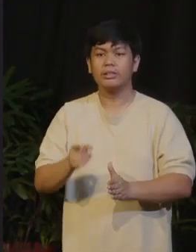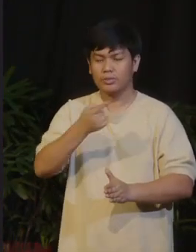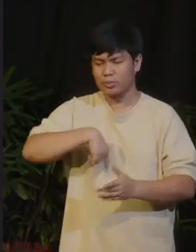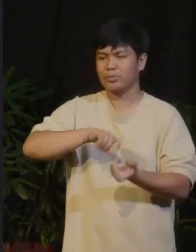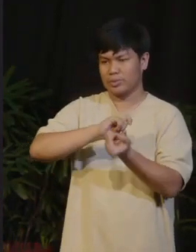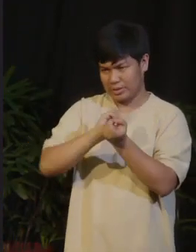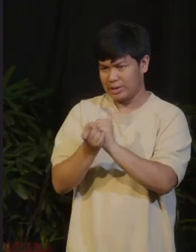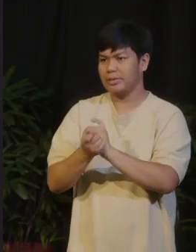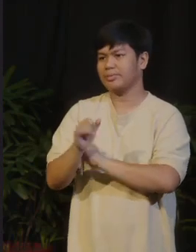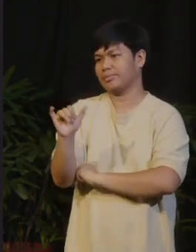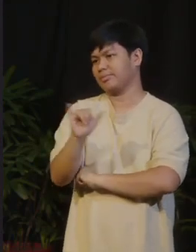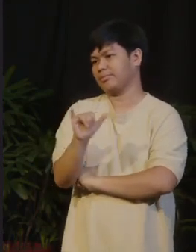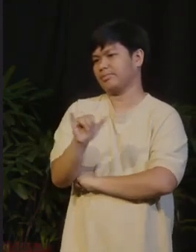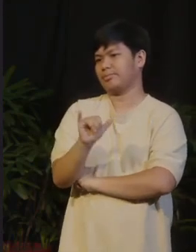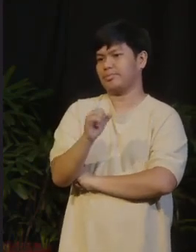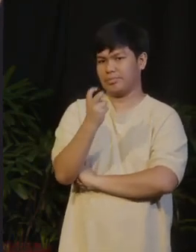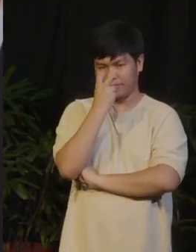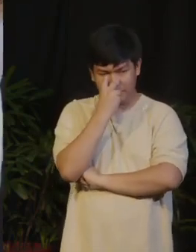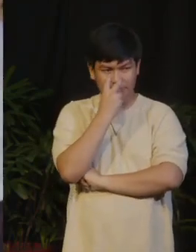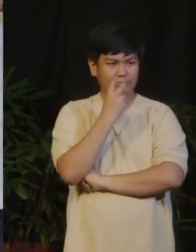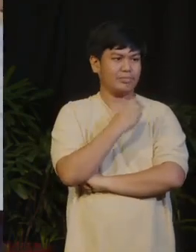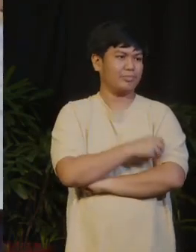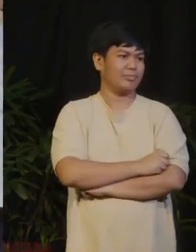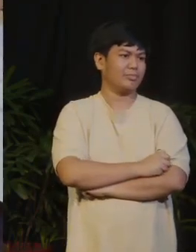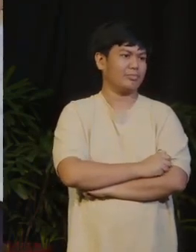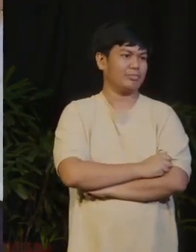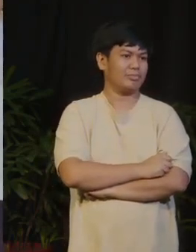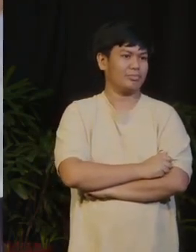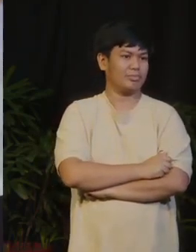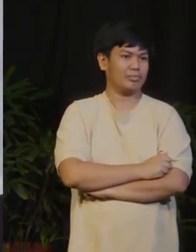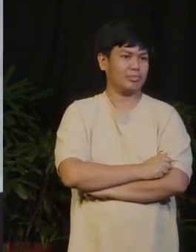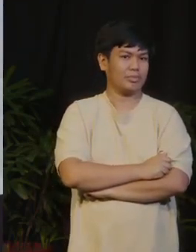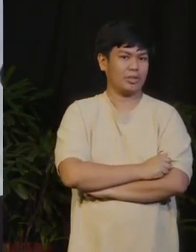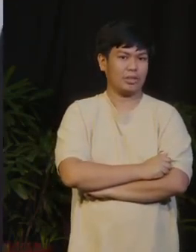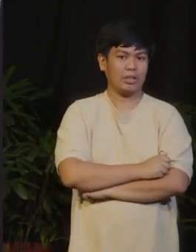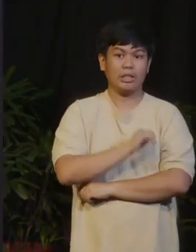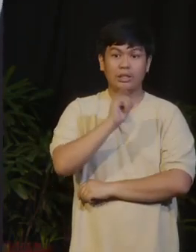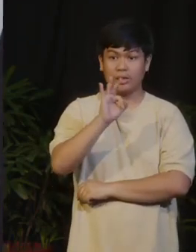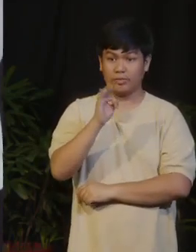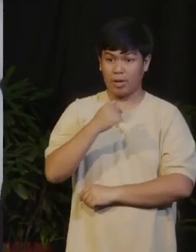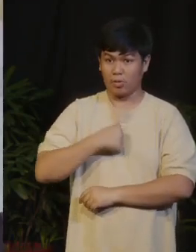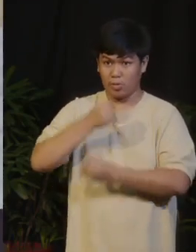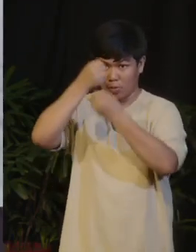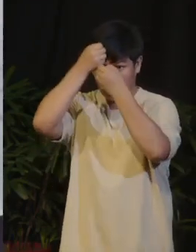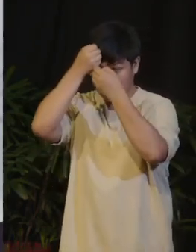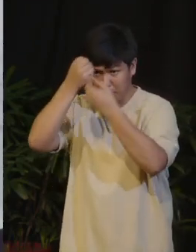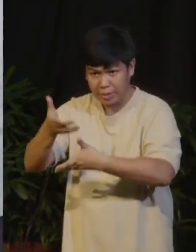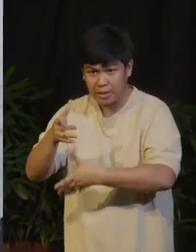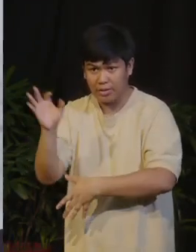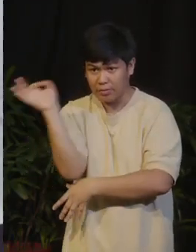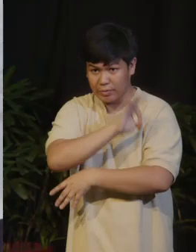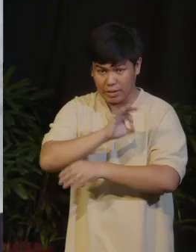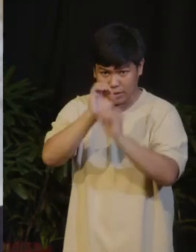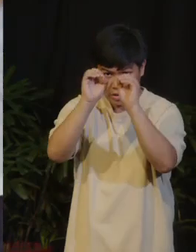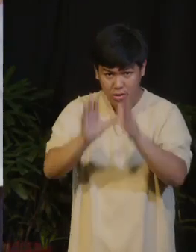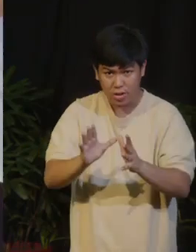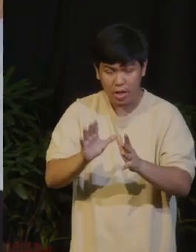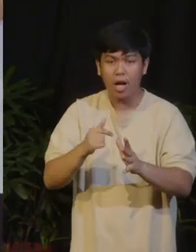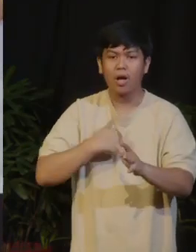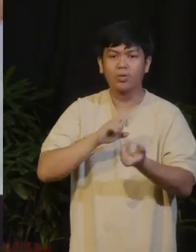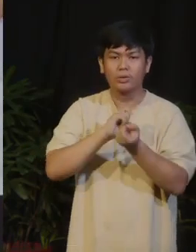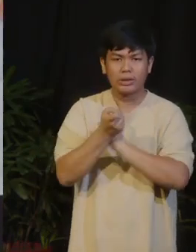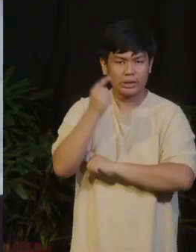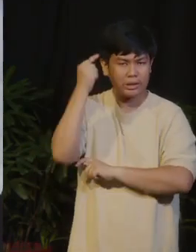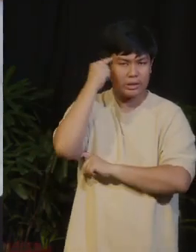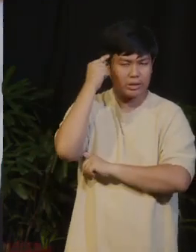ganon. Ang bulag, magbi-breed ng bulag. Ang false teacher, magbi-breed ng false disciple.